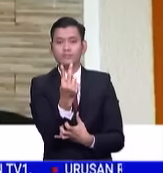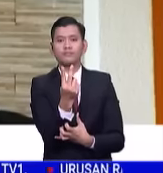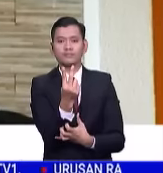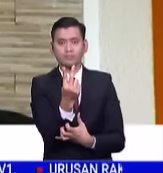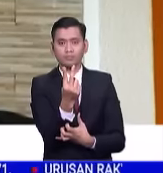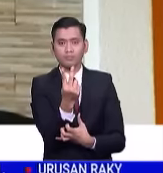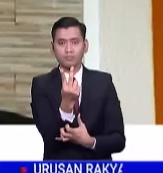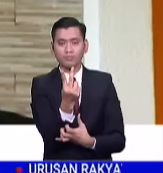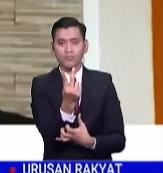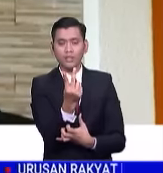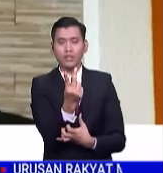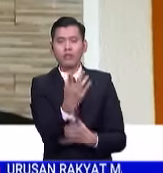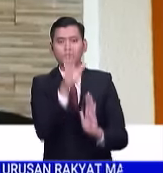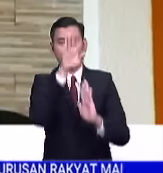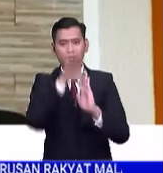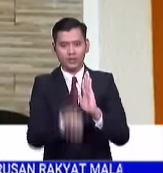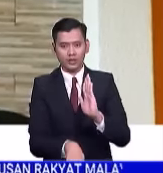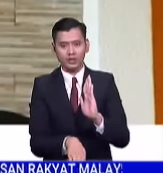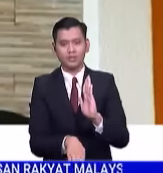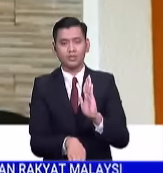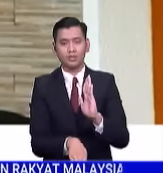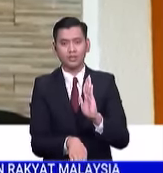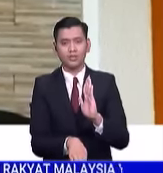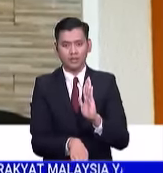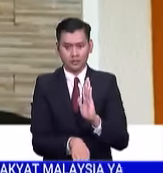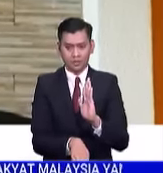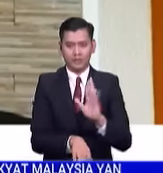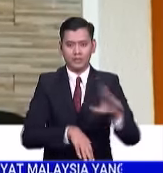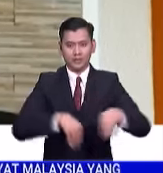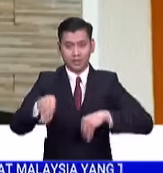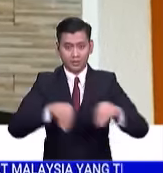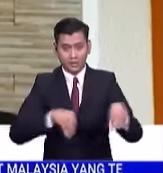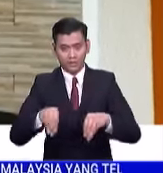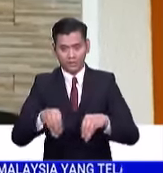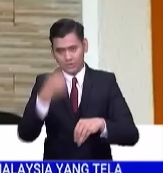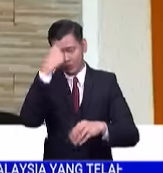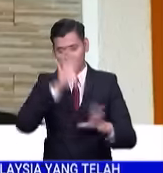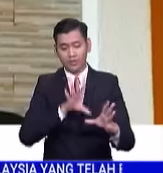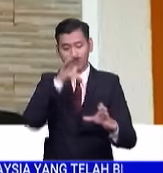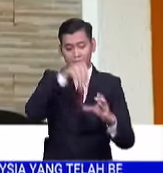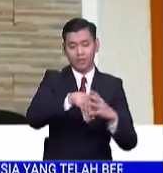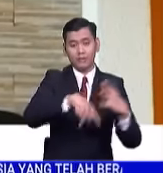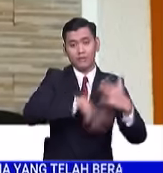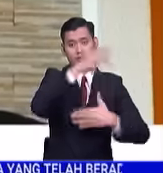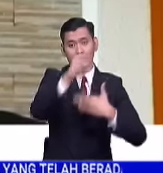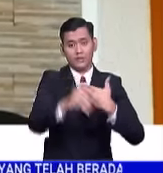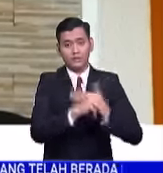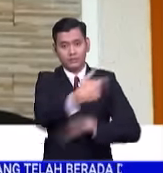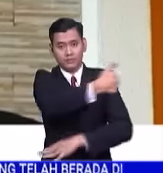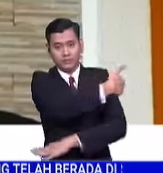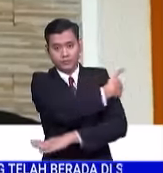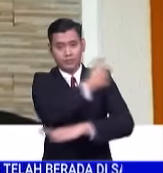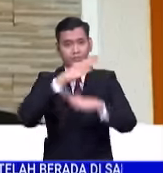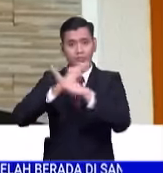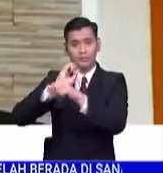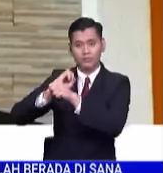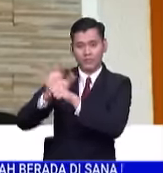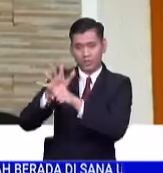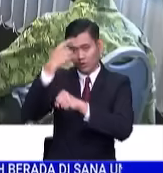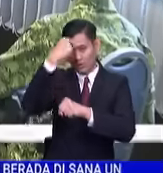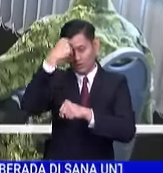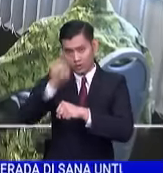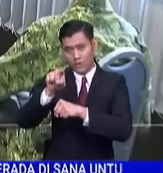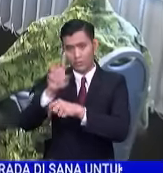mengatasi kekangan sumber untuk menyertai program imunisasi yang dipercepatkan untuk sektor